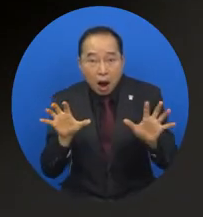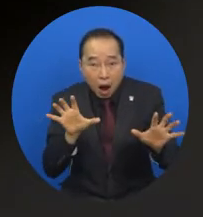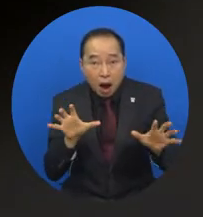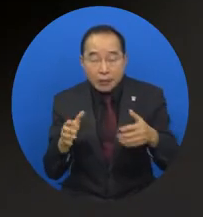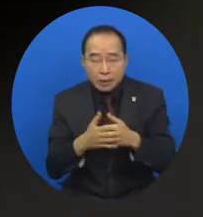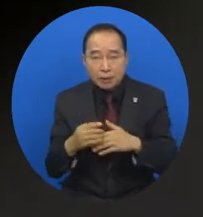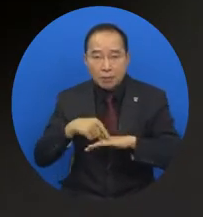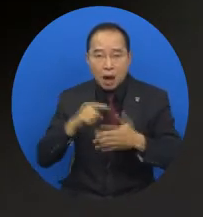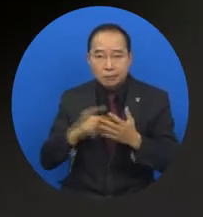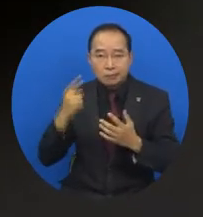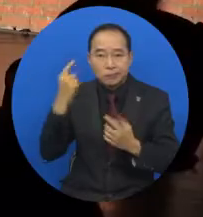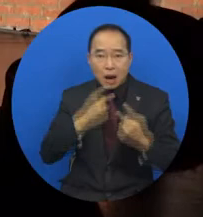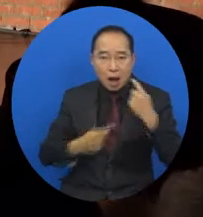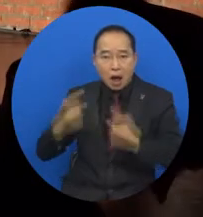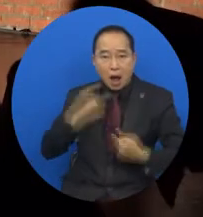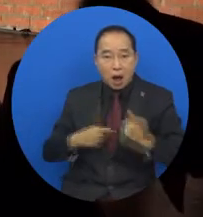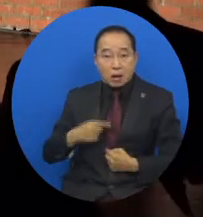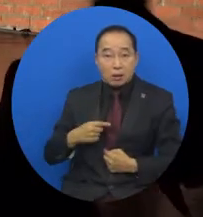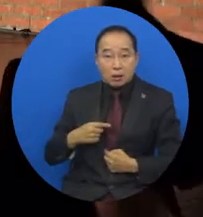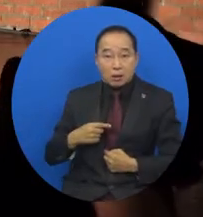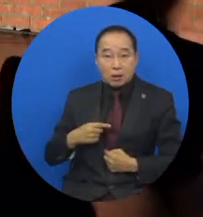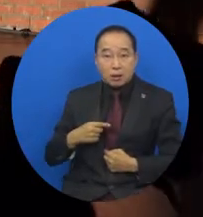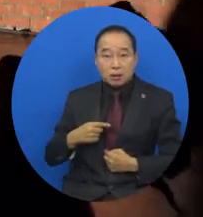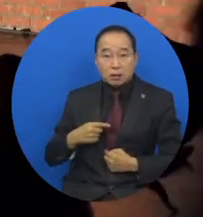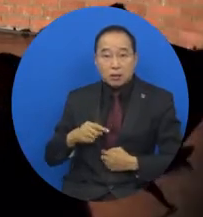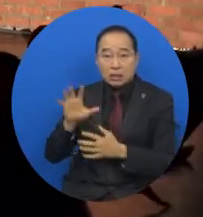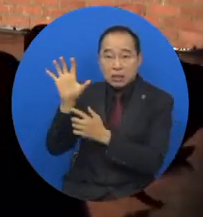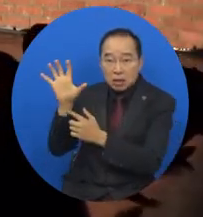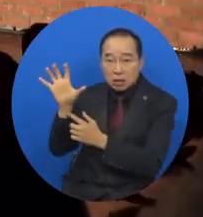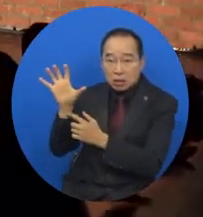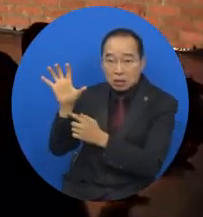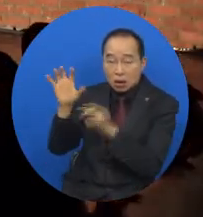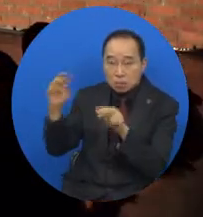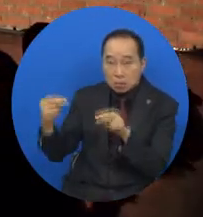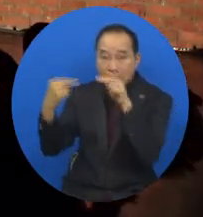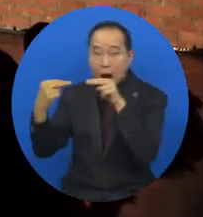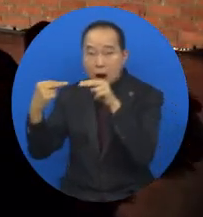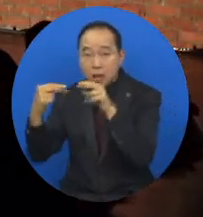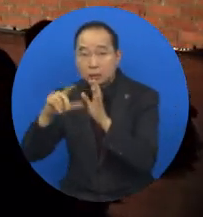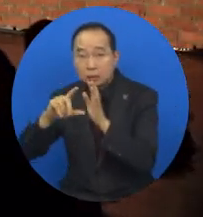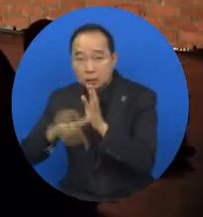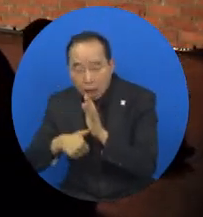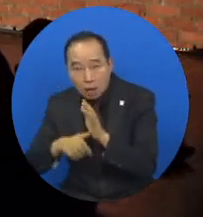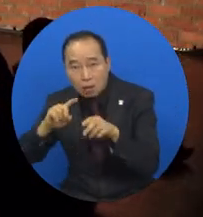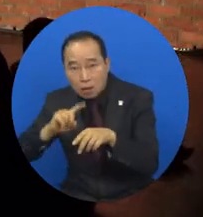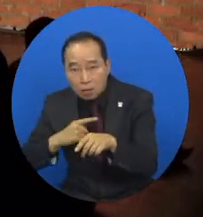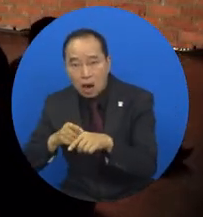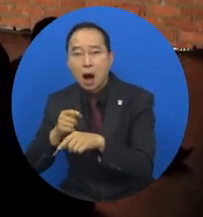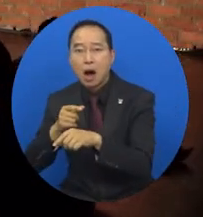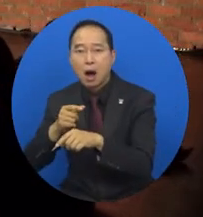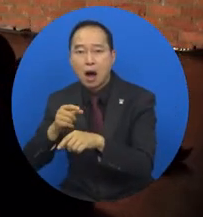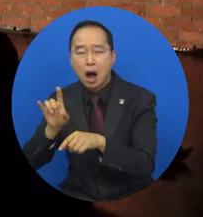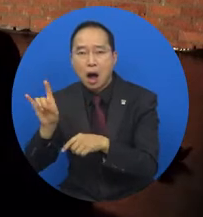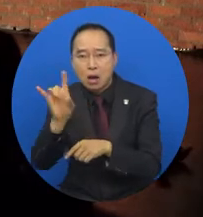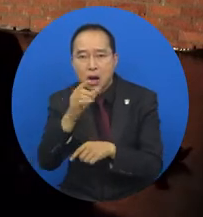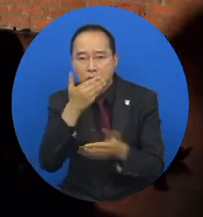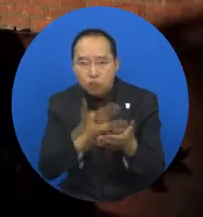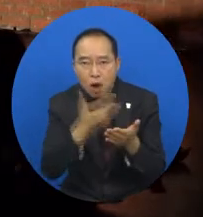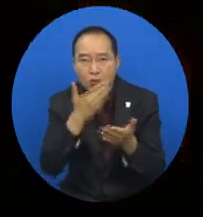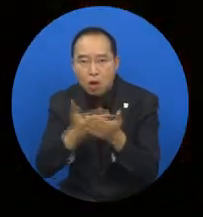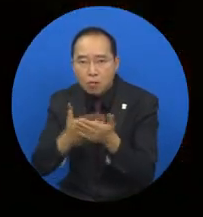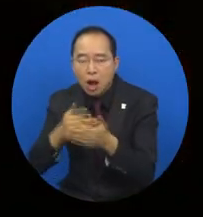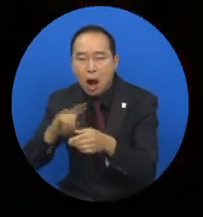핥히고 있었고요. 그러나 그것들이 직접적으로 대면하기 시작했을 때 하나하나가